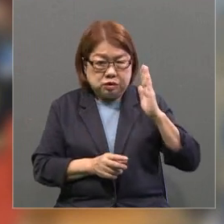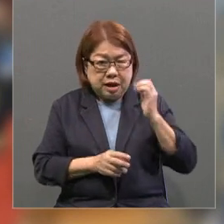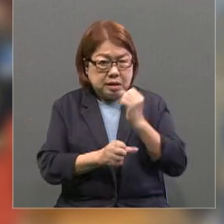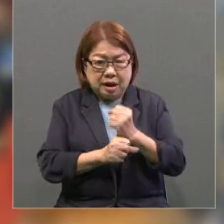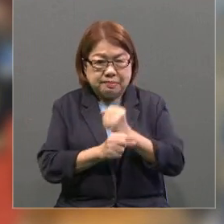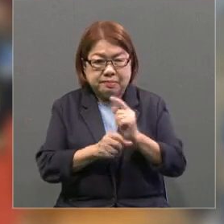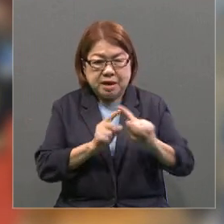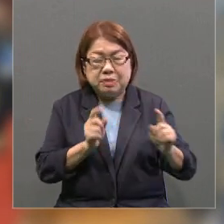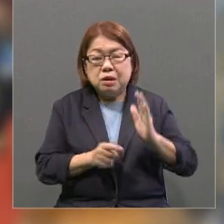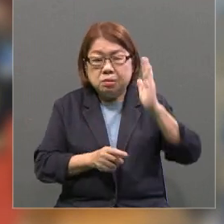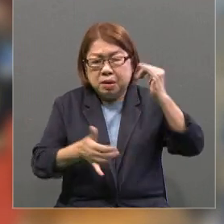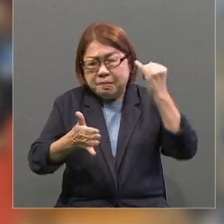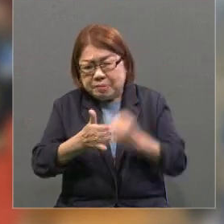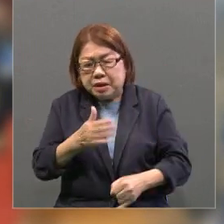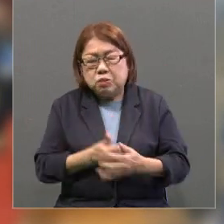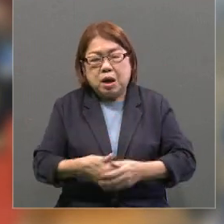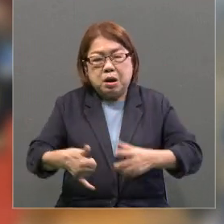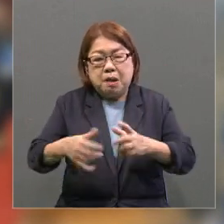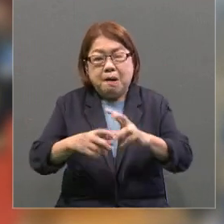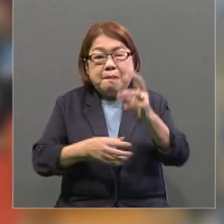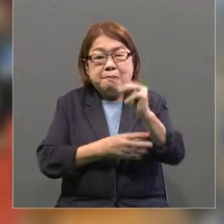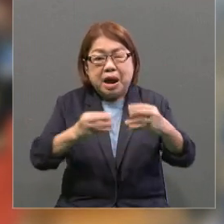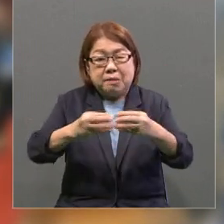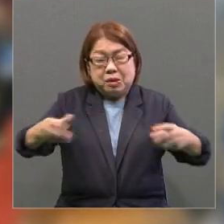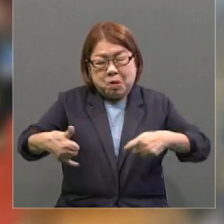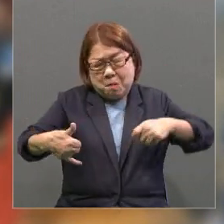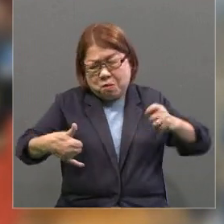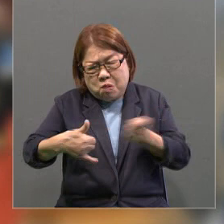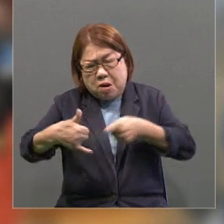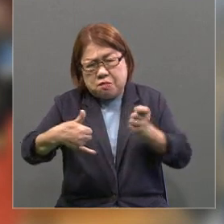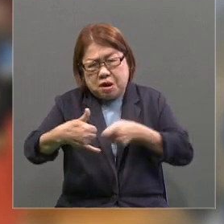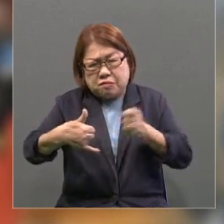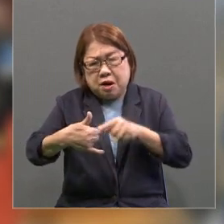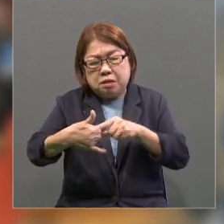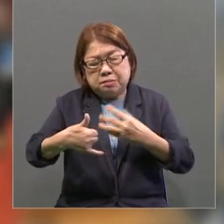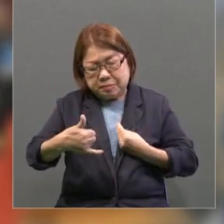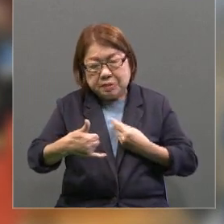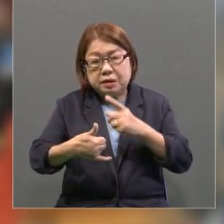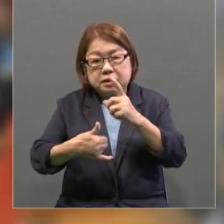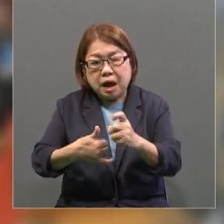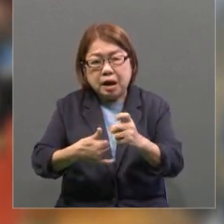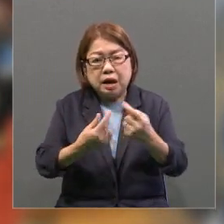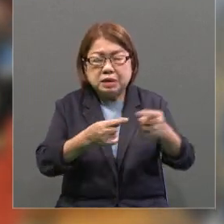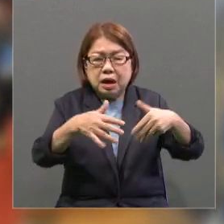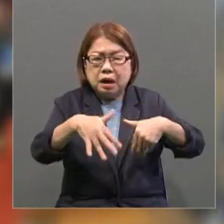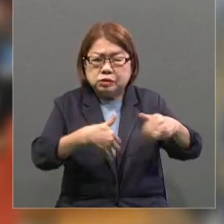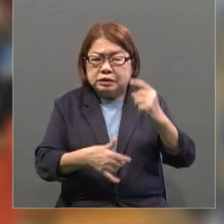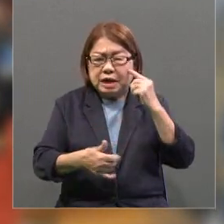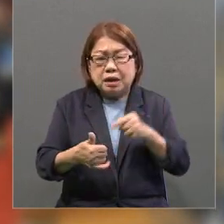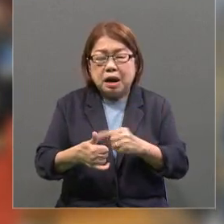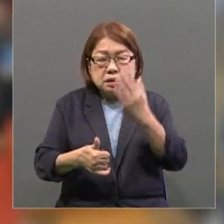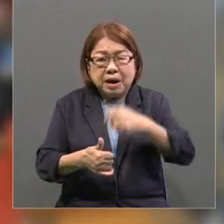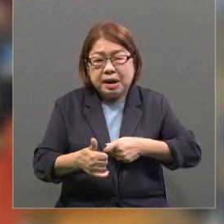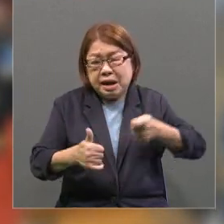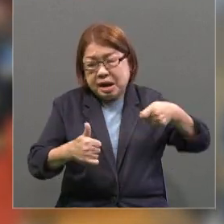Jackเนี่ยเป็นข้อหาทำร้ายร่างกายผู้อื่นจนเป็นเหตุให้ถึงแก่ความตายสังคมสงสัยว่าทำไมไม่ใช่ข้อหาฆ่า